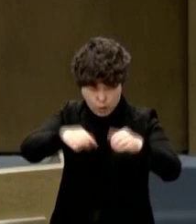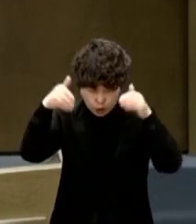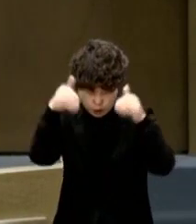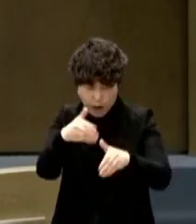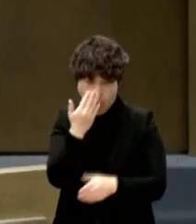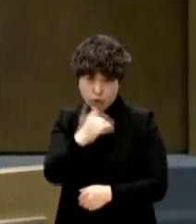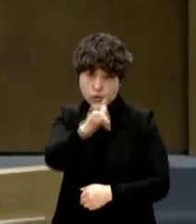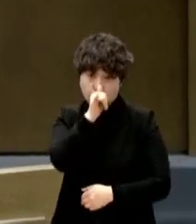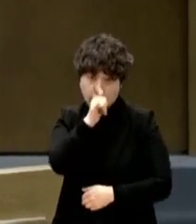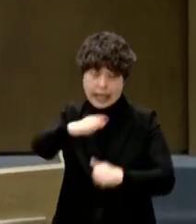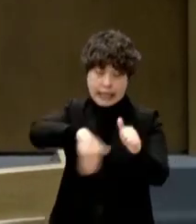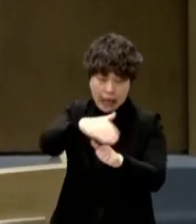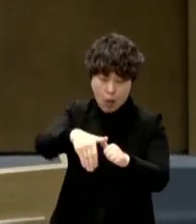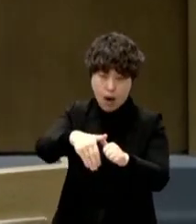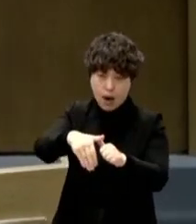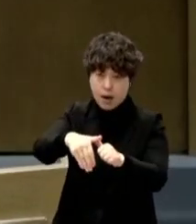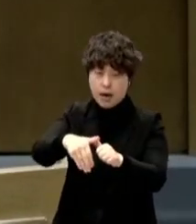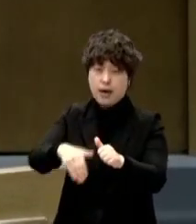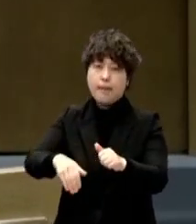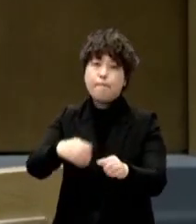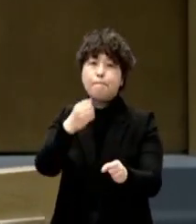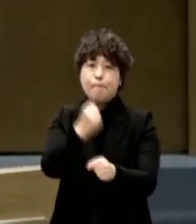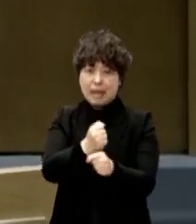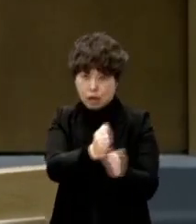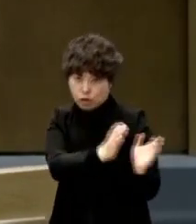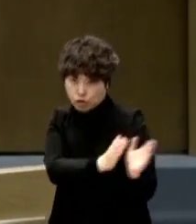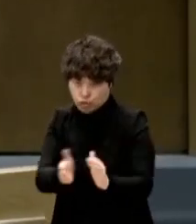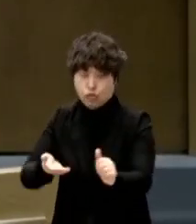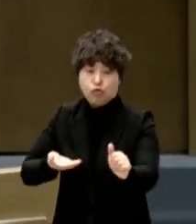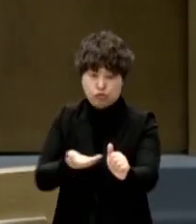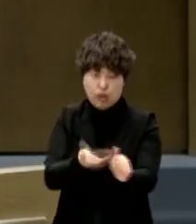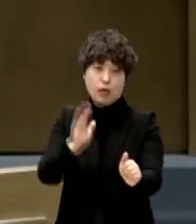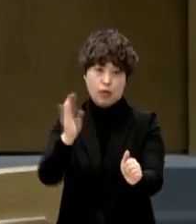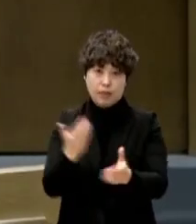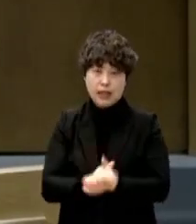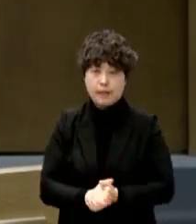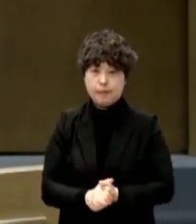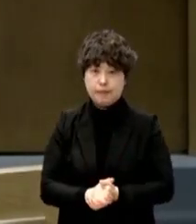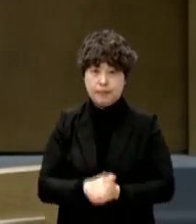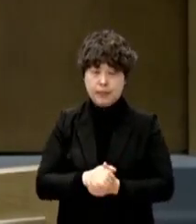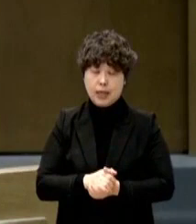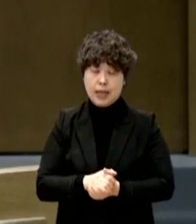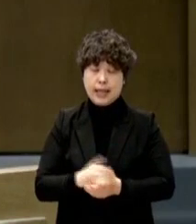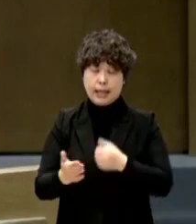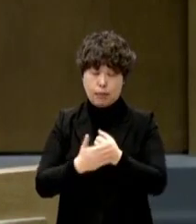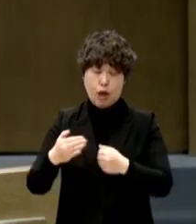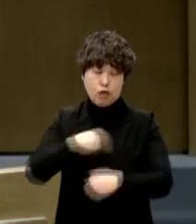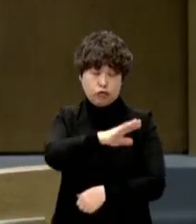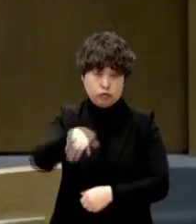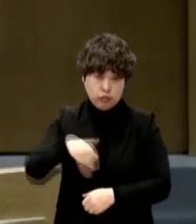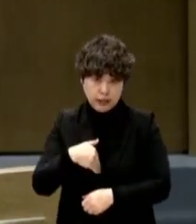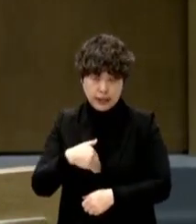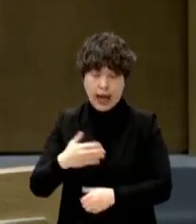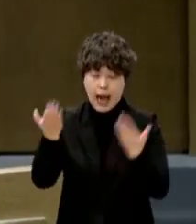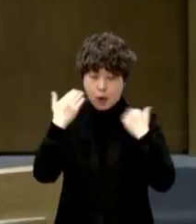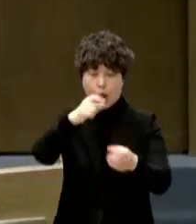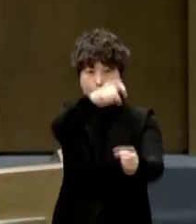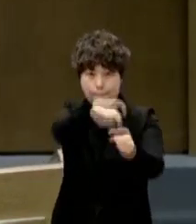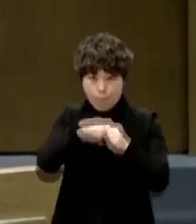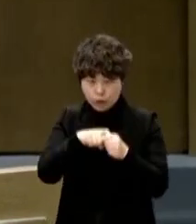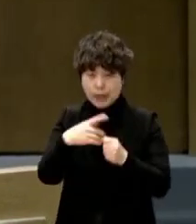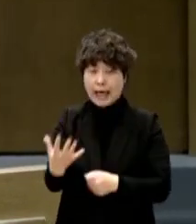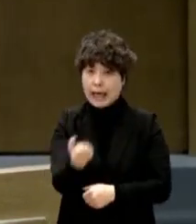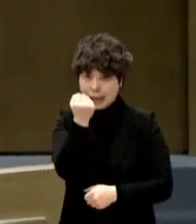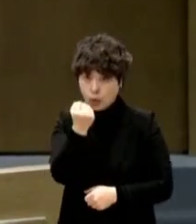있는 상황과 여건을 만들어 주도록 해야 합니다. 이에 경기도교육청은 학교의 목적을